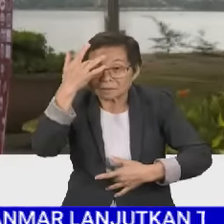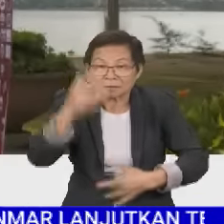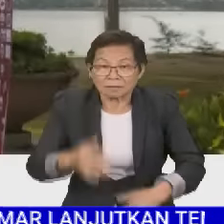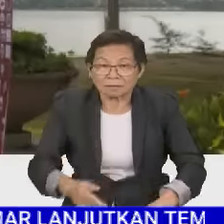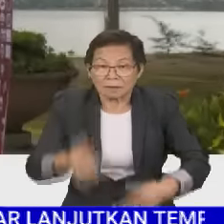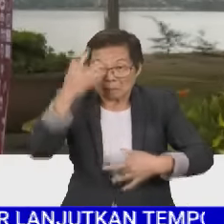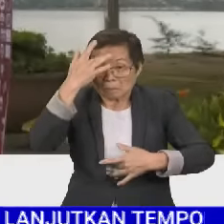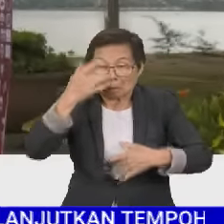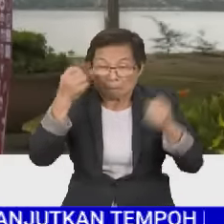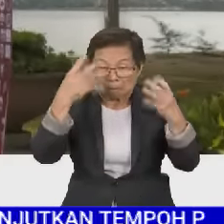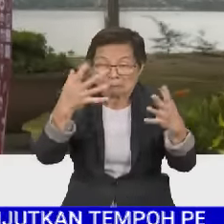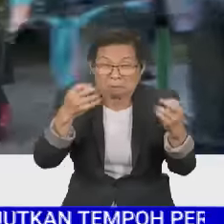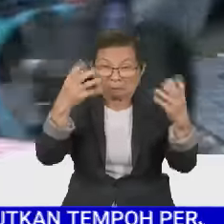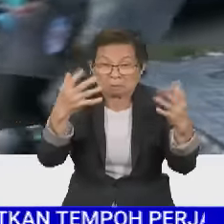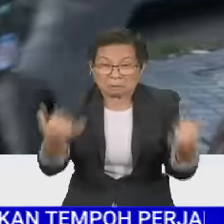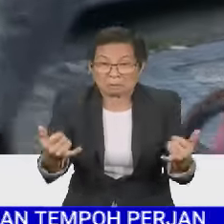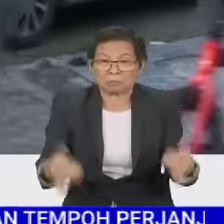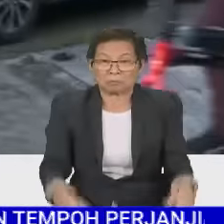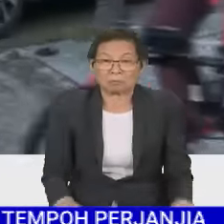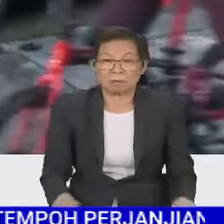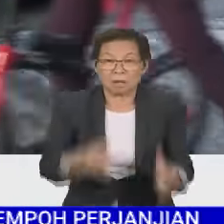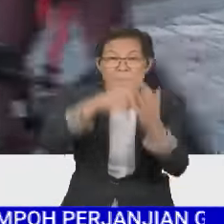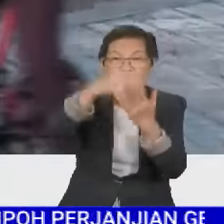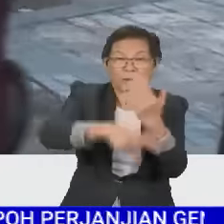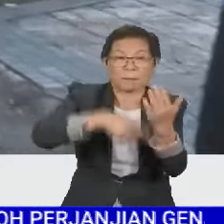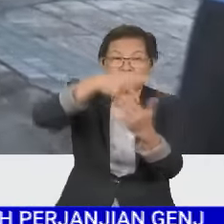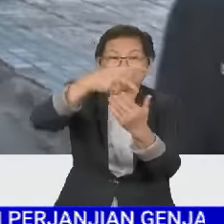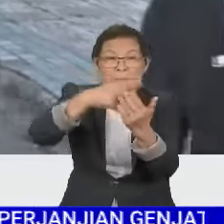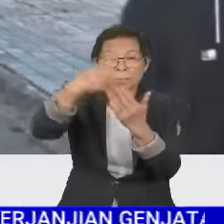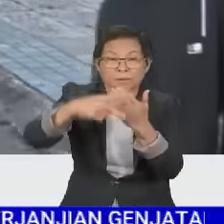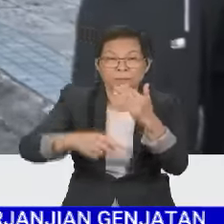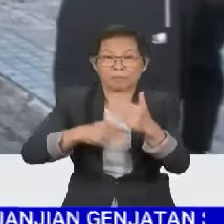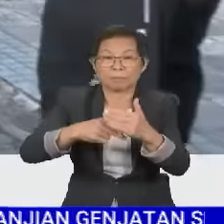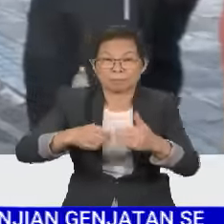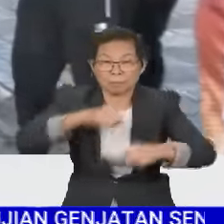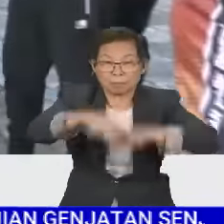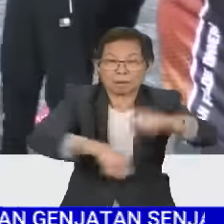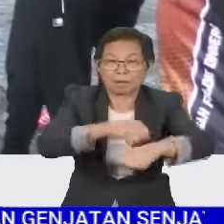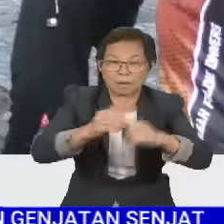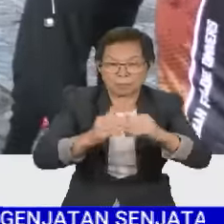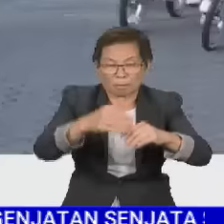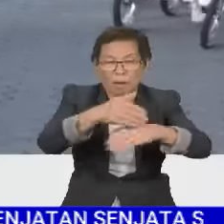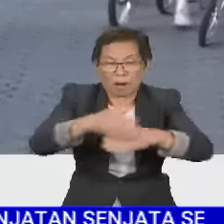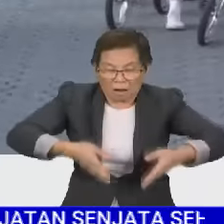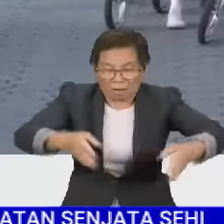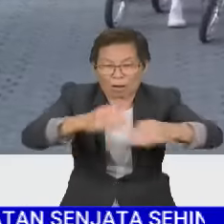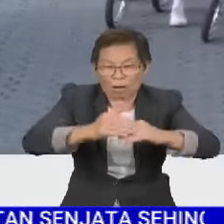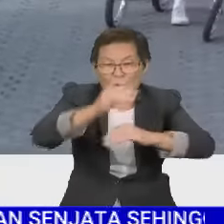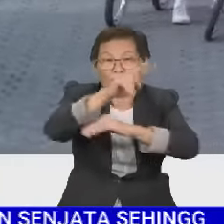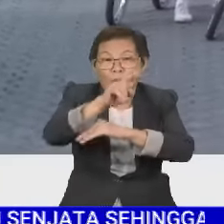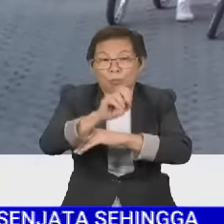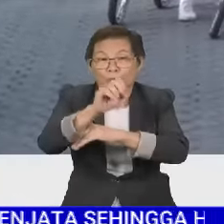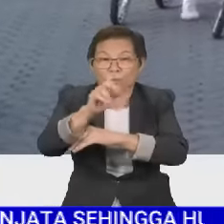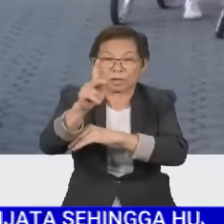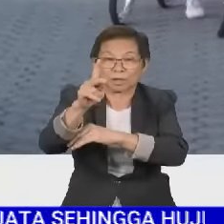semakin banyak sekarang ini melintasi laluan sepanjang 20 KM bermula dari